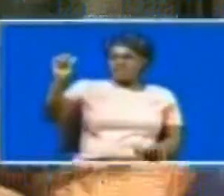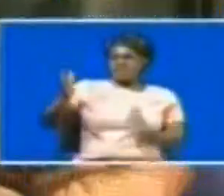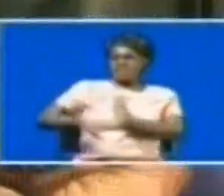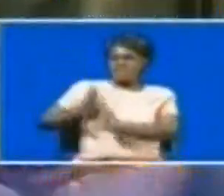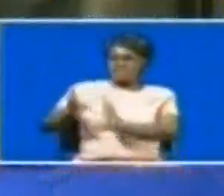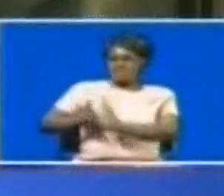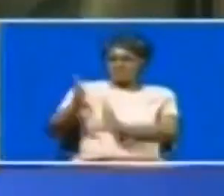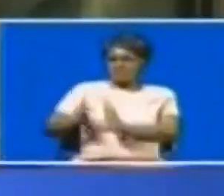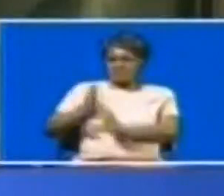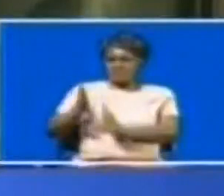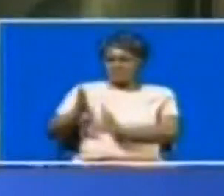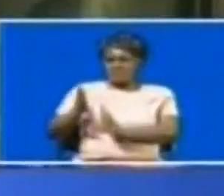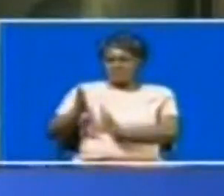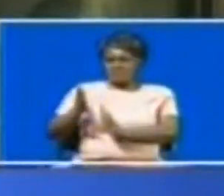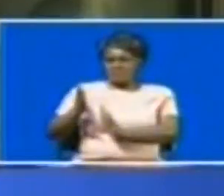mara moja. Upon